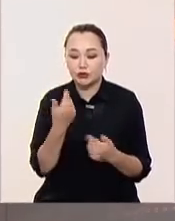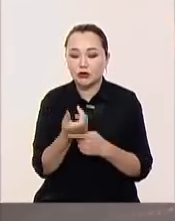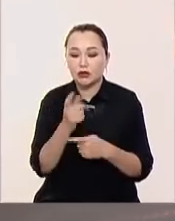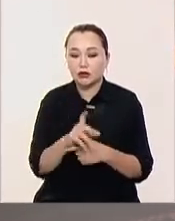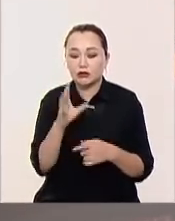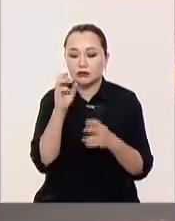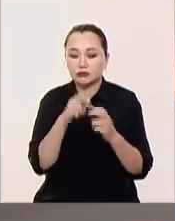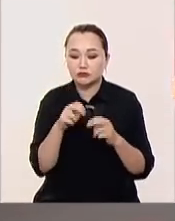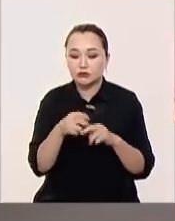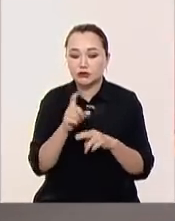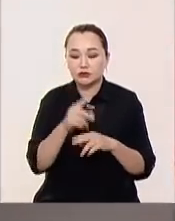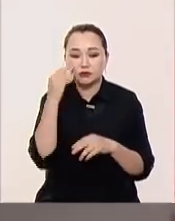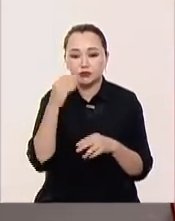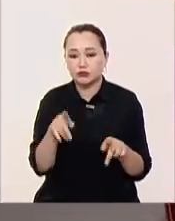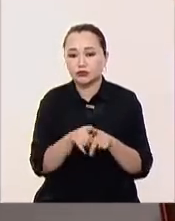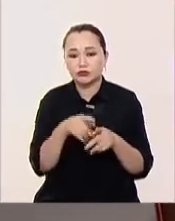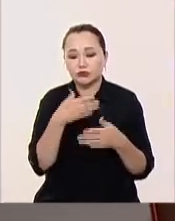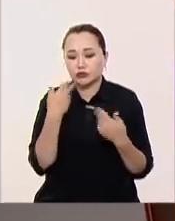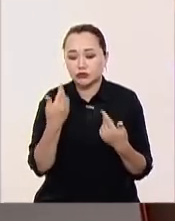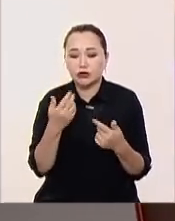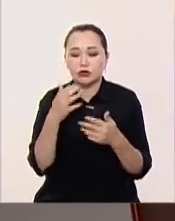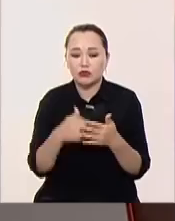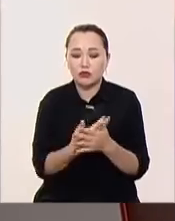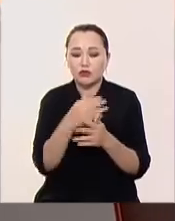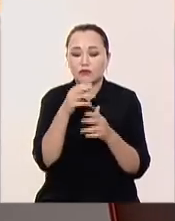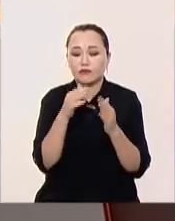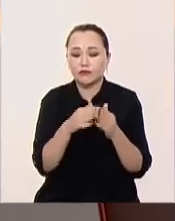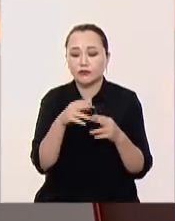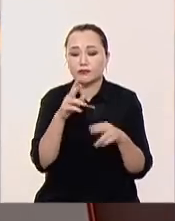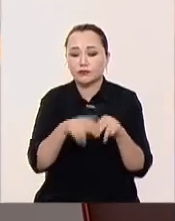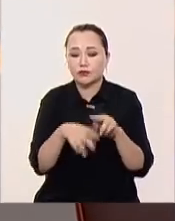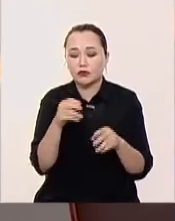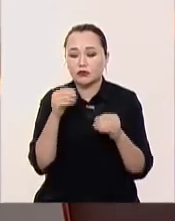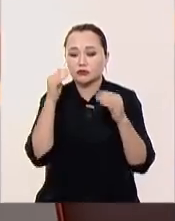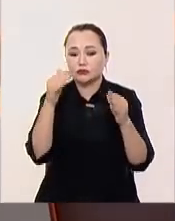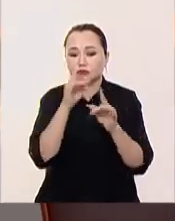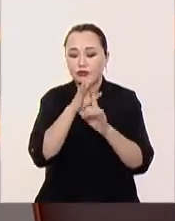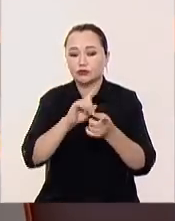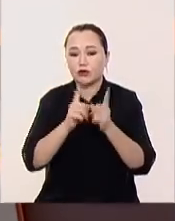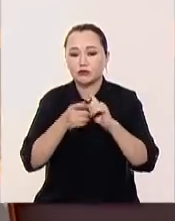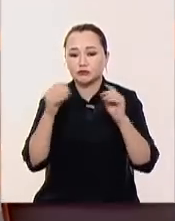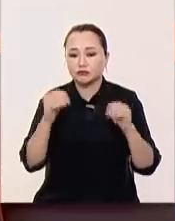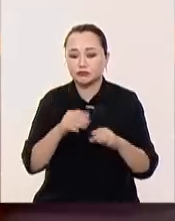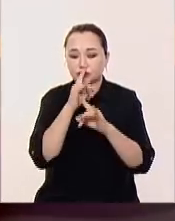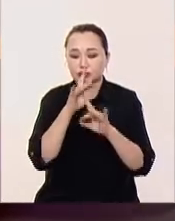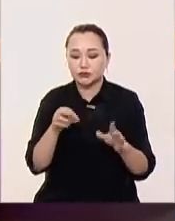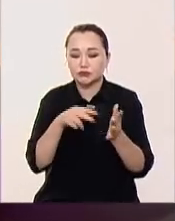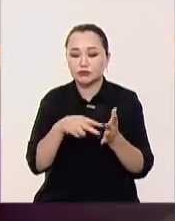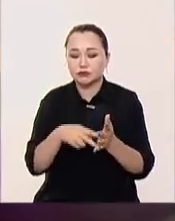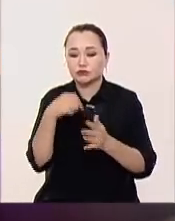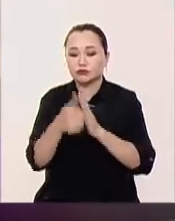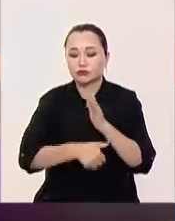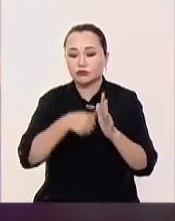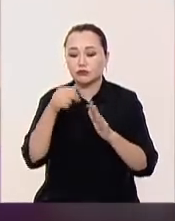нарығының сарапшылары бұл пікірді жоққа шығарады. Айтуларынша жаңа тұрғын үй кешендеріндегі пәтер құны шарықтамаса кері кетпейді. Баға саясатына құрылыс